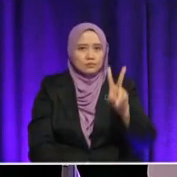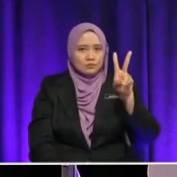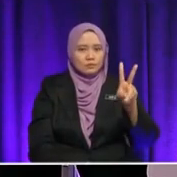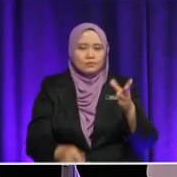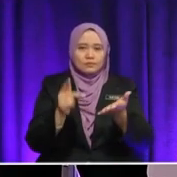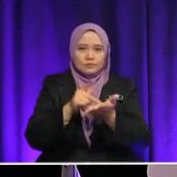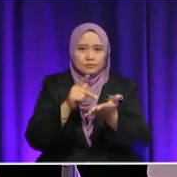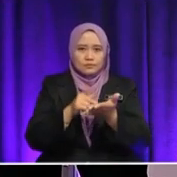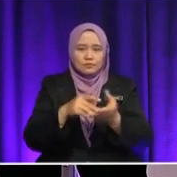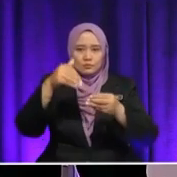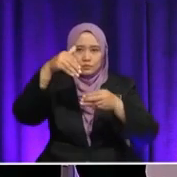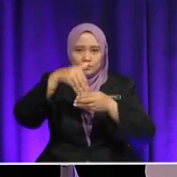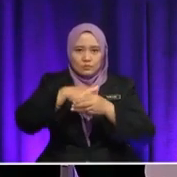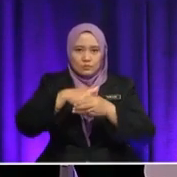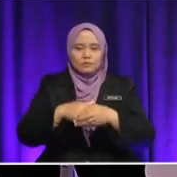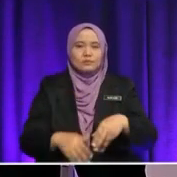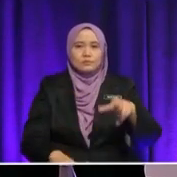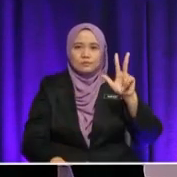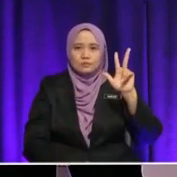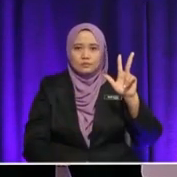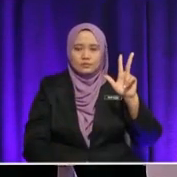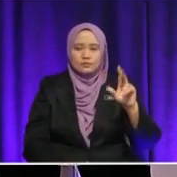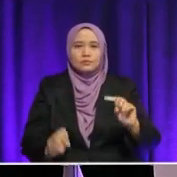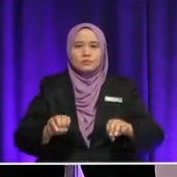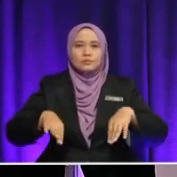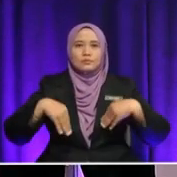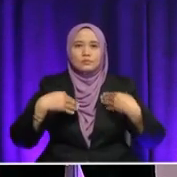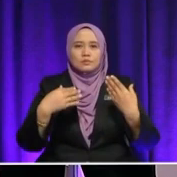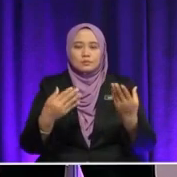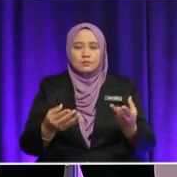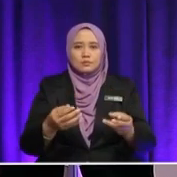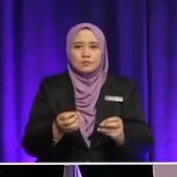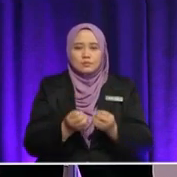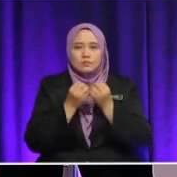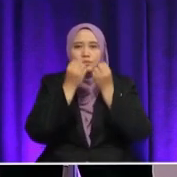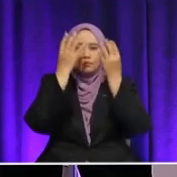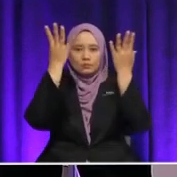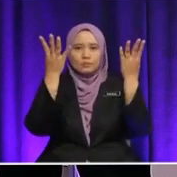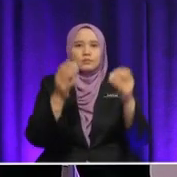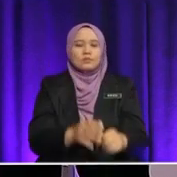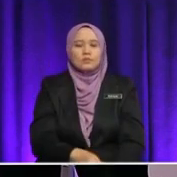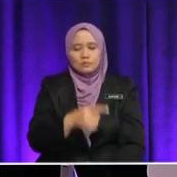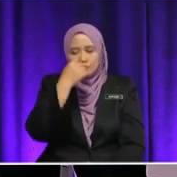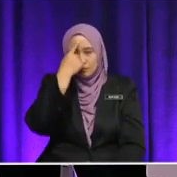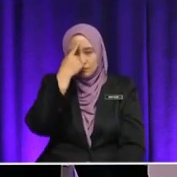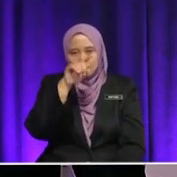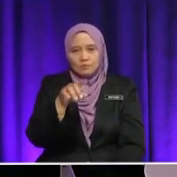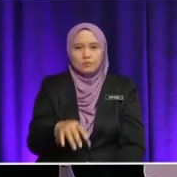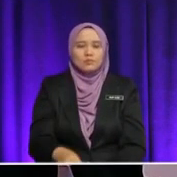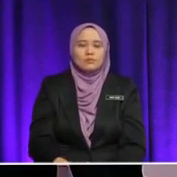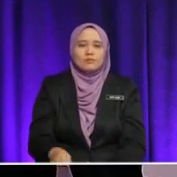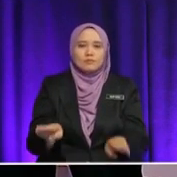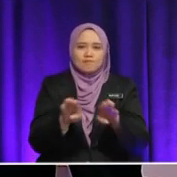Rudi dan ke-3 akan melihat bagaimana aku mau diumumkan Sebagai WiFi Oh itu merupakan salah satu daripada berkarya kita